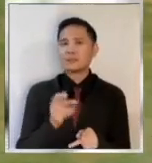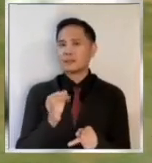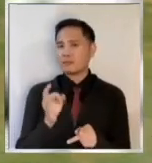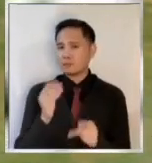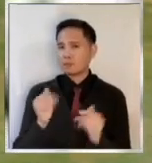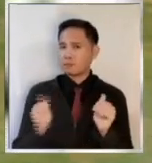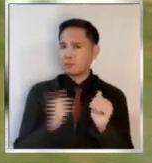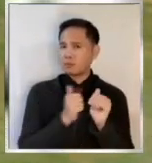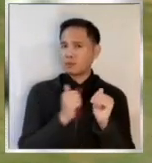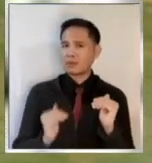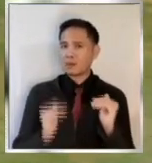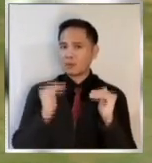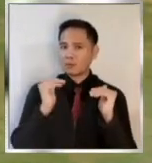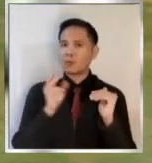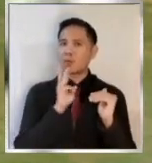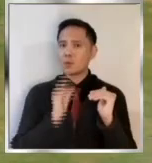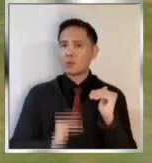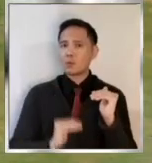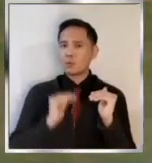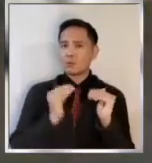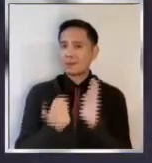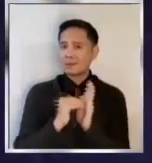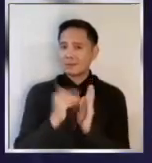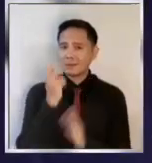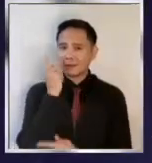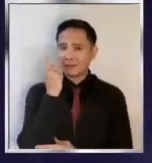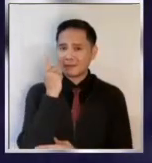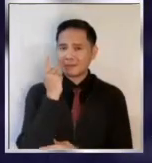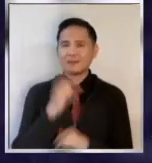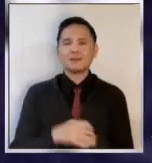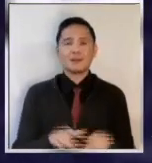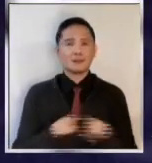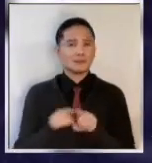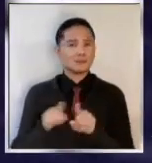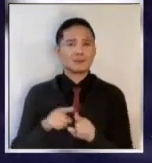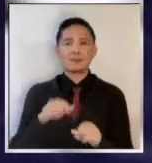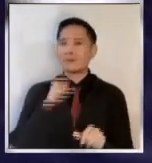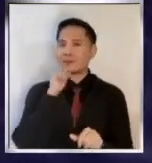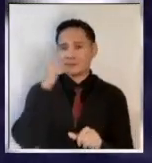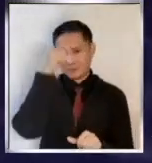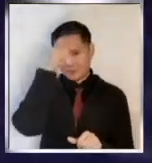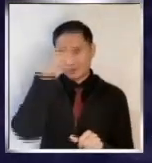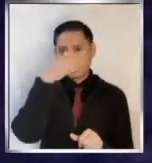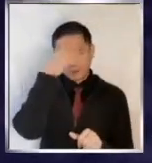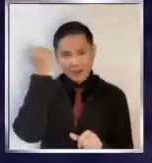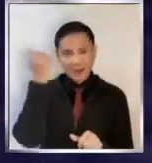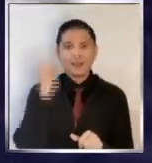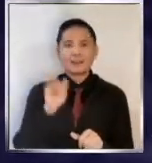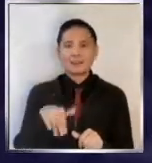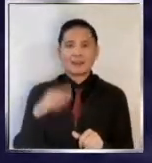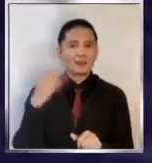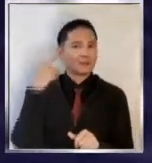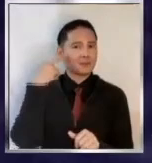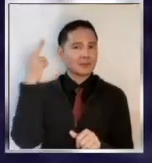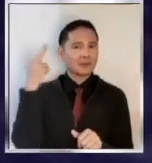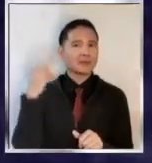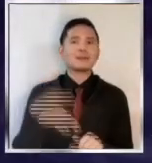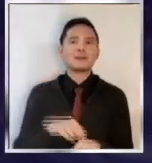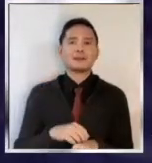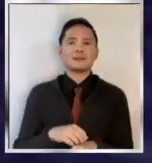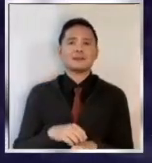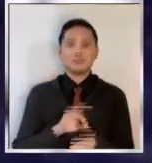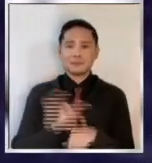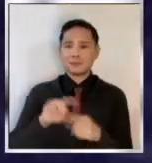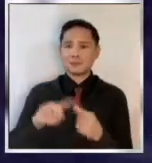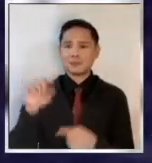sa mga susunod na buwan. Mga kapuso, huwag pong kalimutan ang I Am Ready sa Double B, alas 9 hanggang alas 10 ng umaga, tuwing Sabado yan,